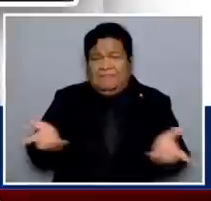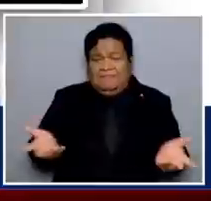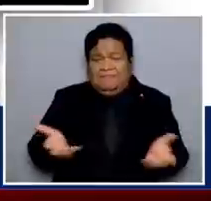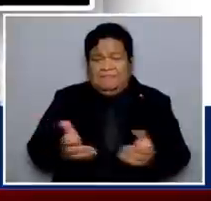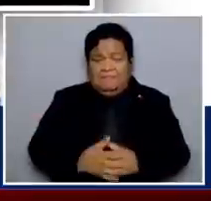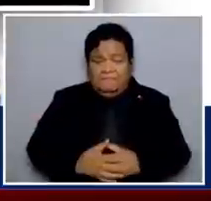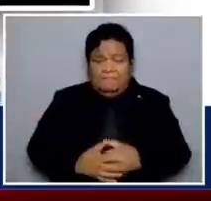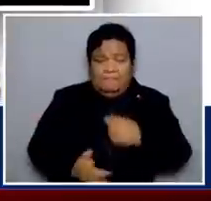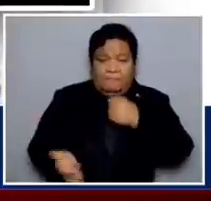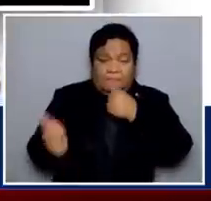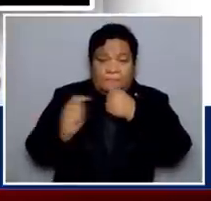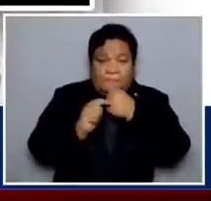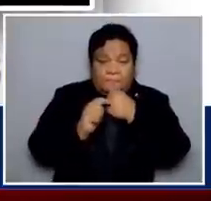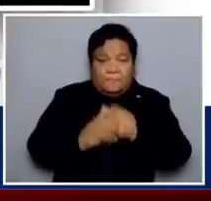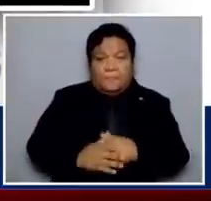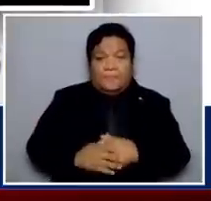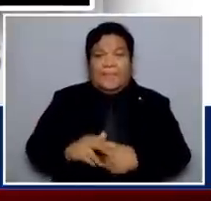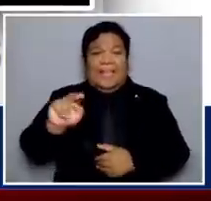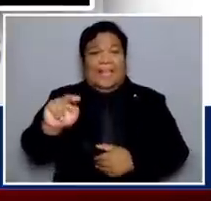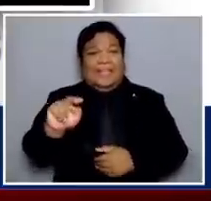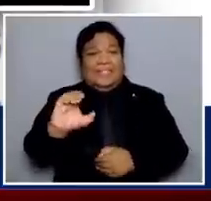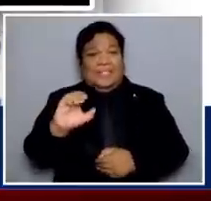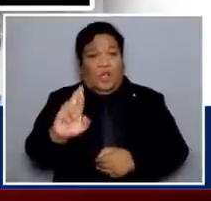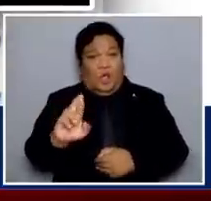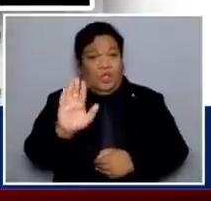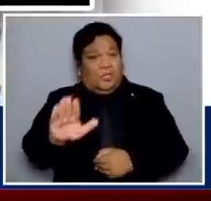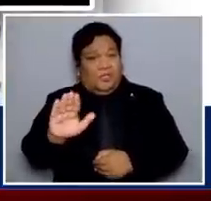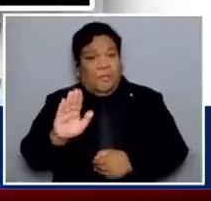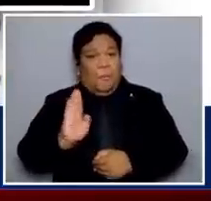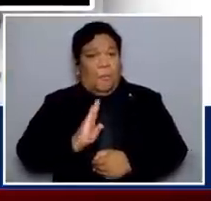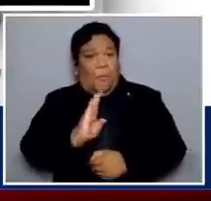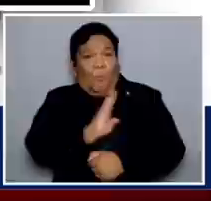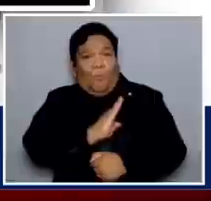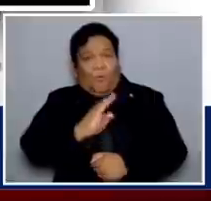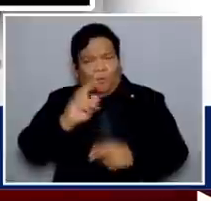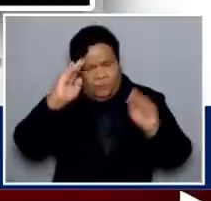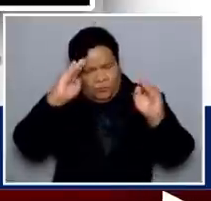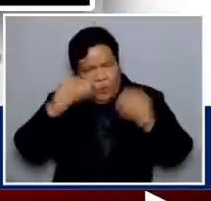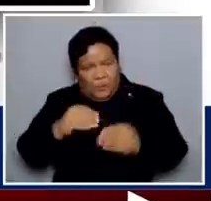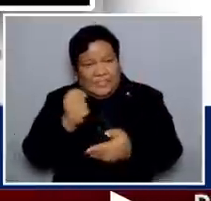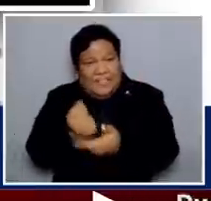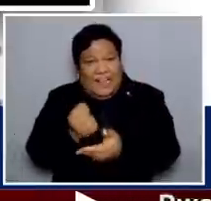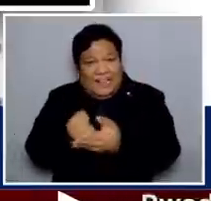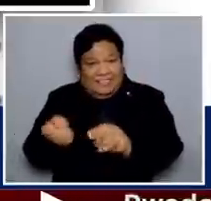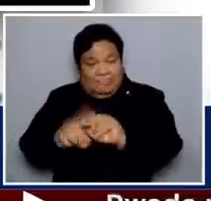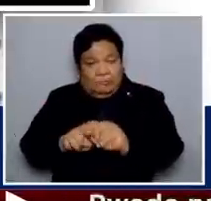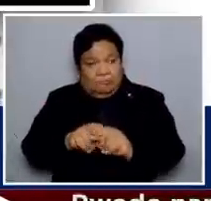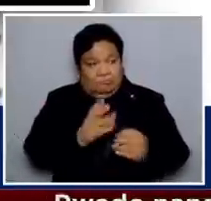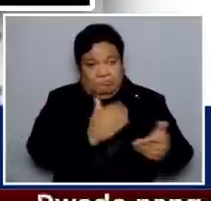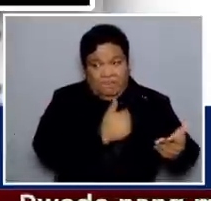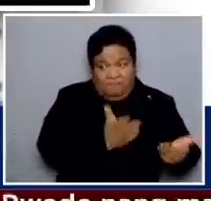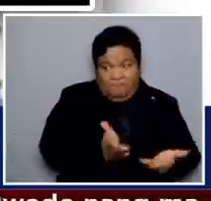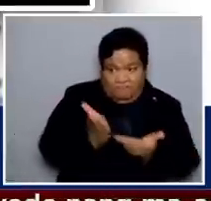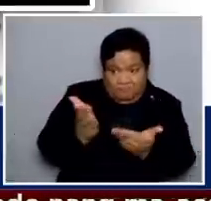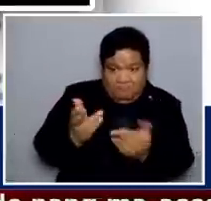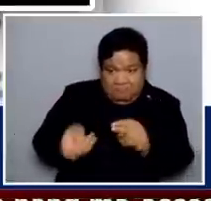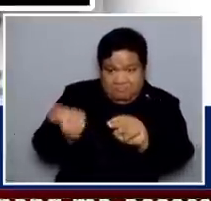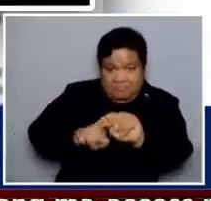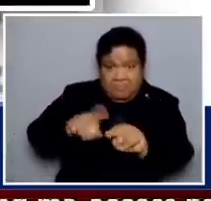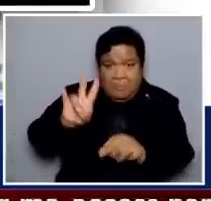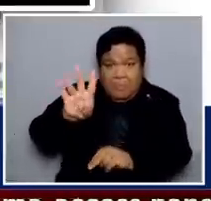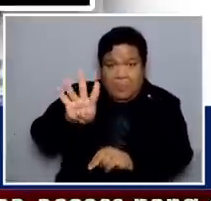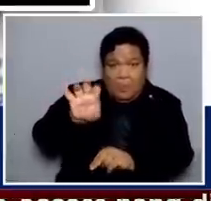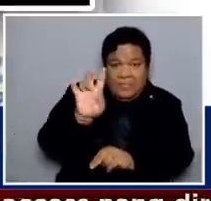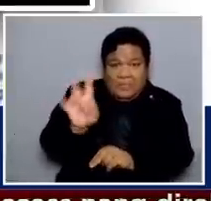dininig ng NCR Regional Tripartite Wages and Productivity Board ang petisyon para sa 470 peso wage